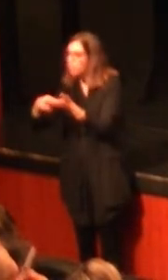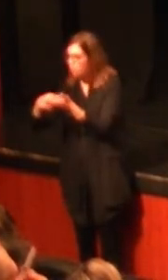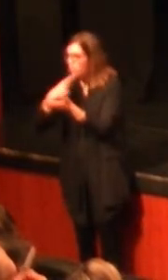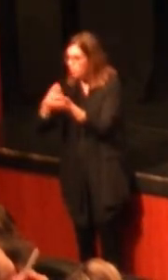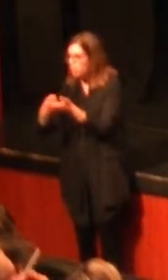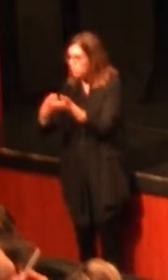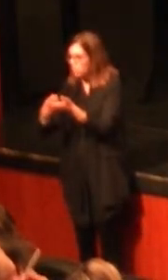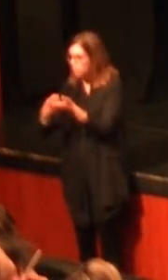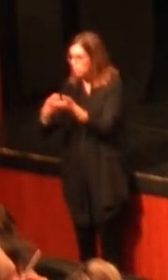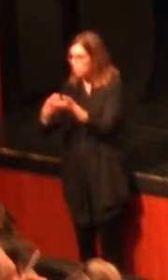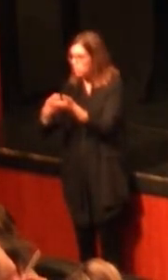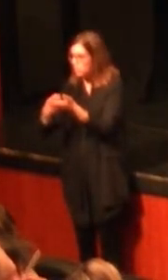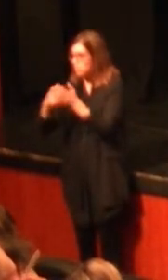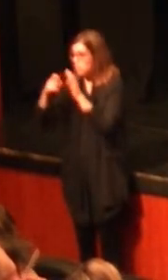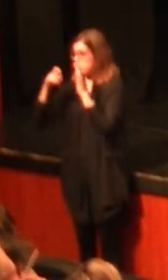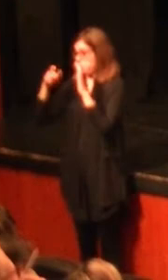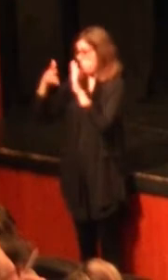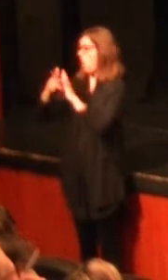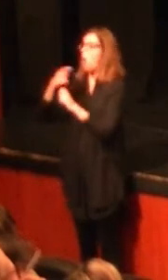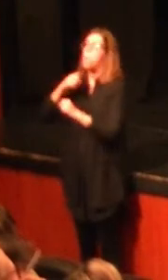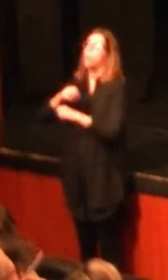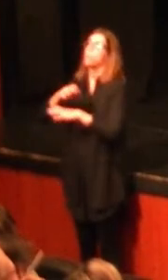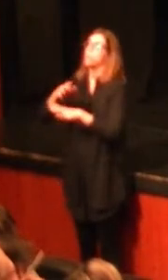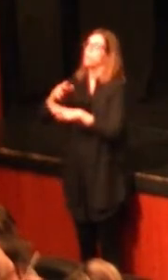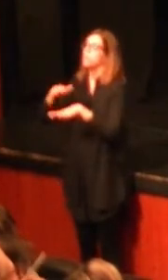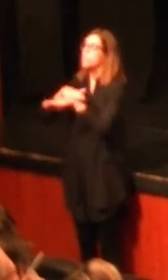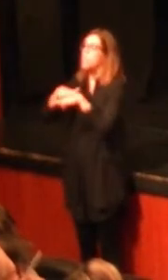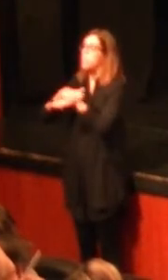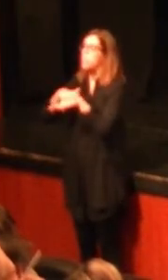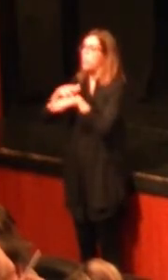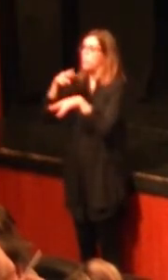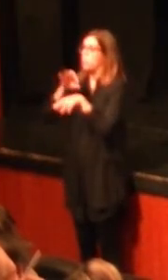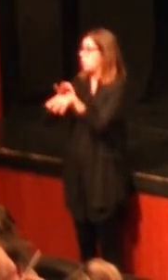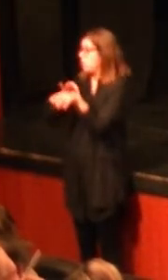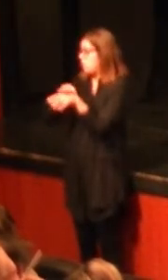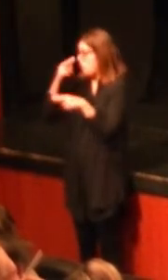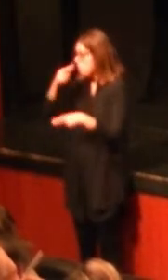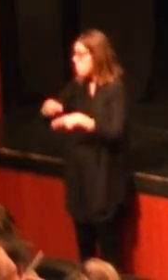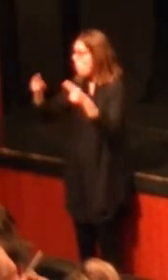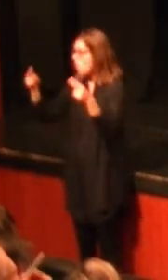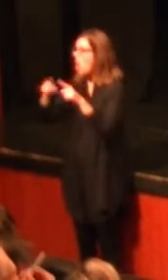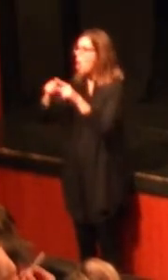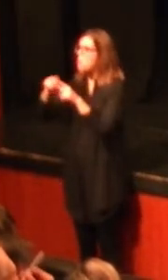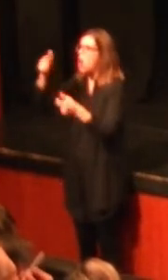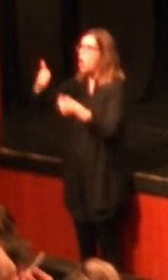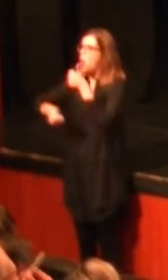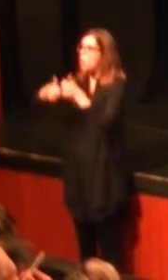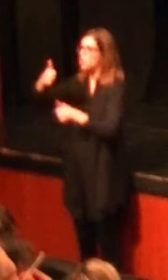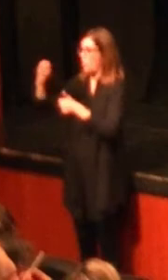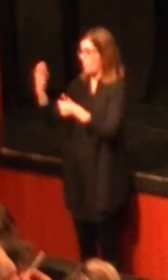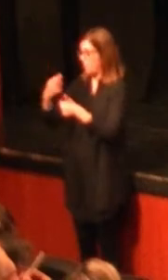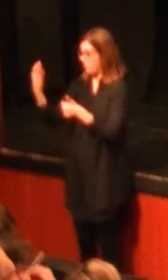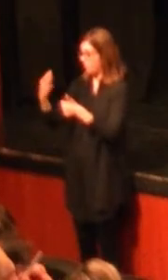final sembla com si qualsevol servei públic hagi de sortir d'un concurs. És el resum del rotllo.